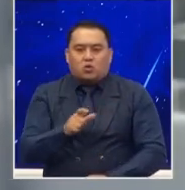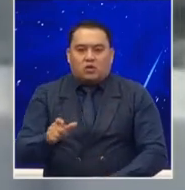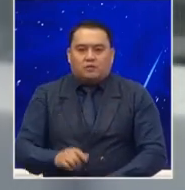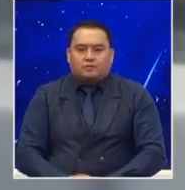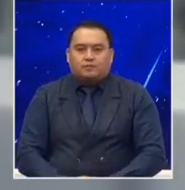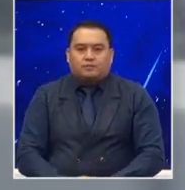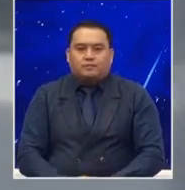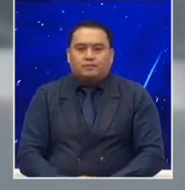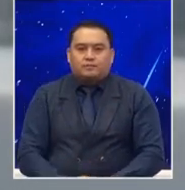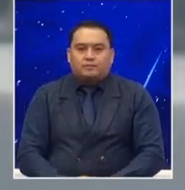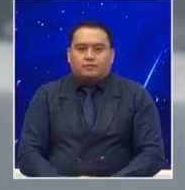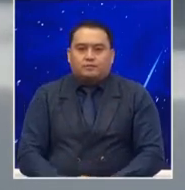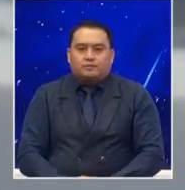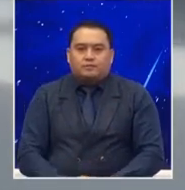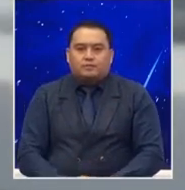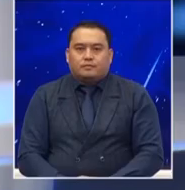люди.